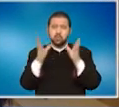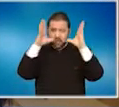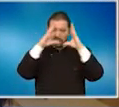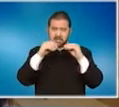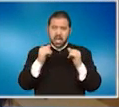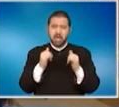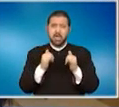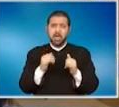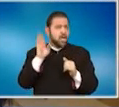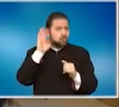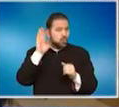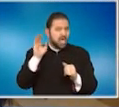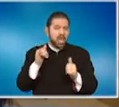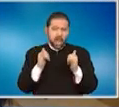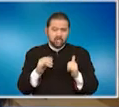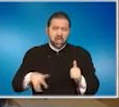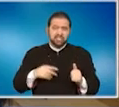și mai ales Avagherasie,